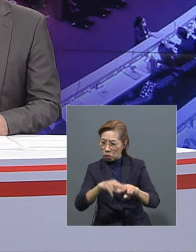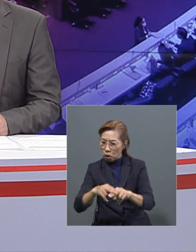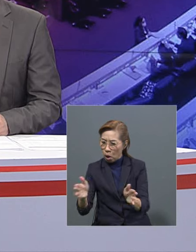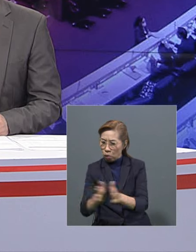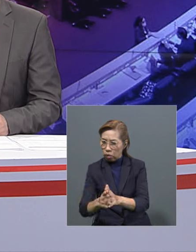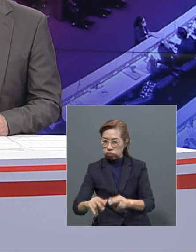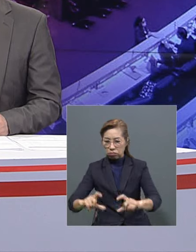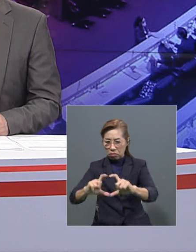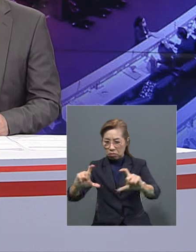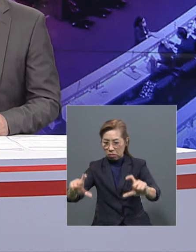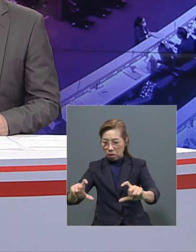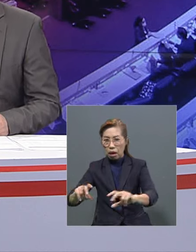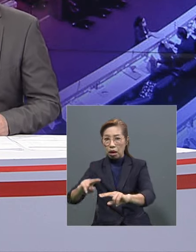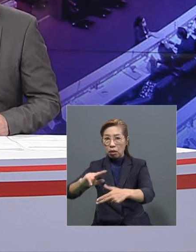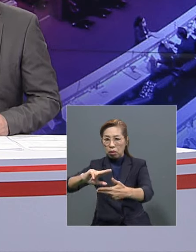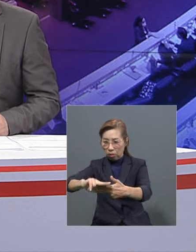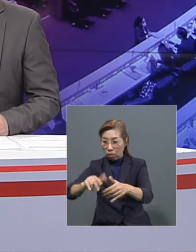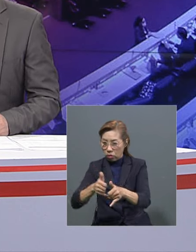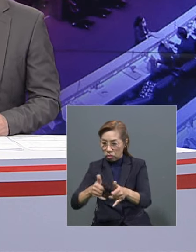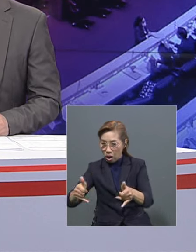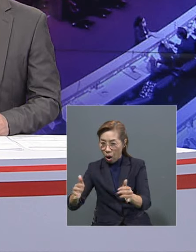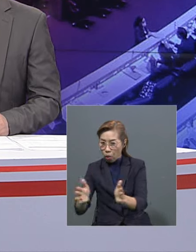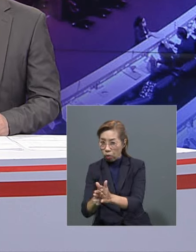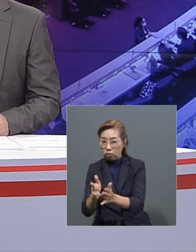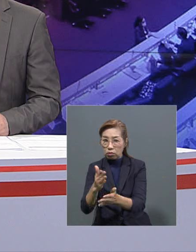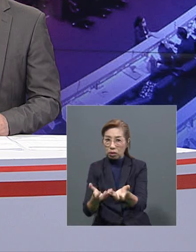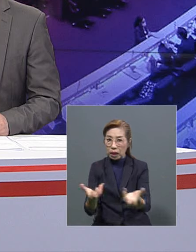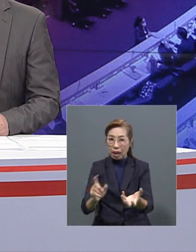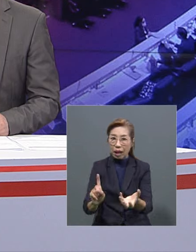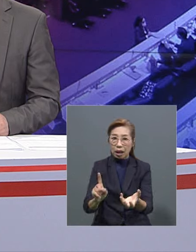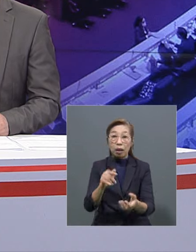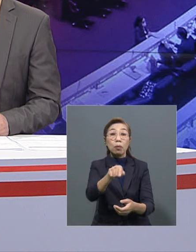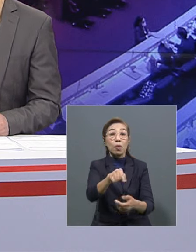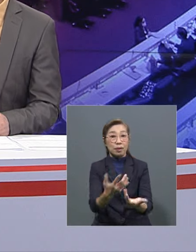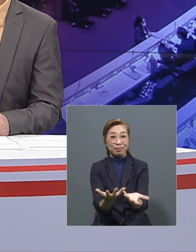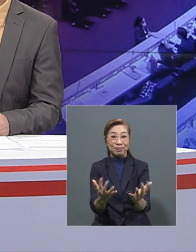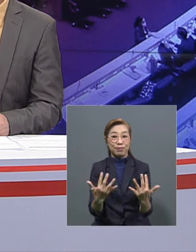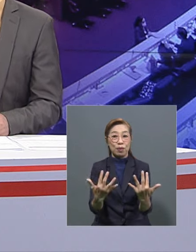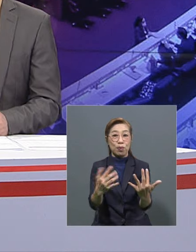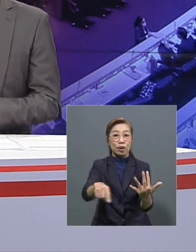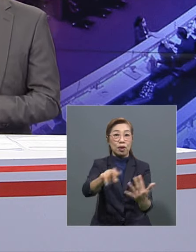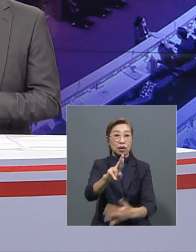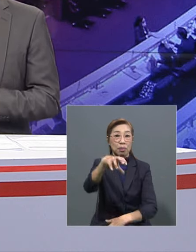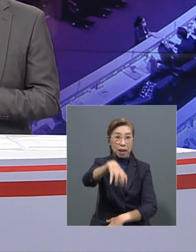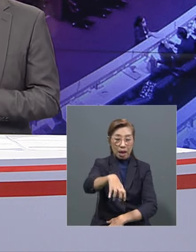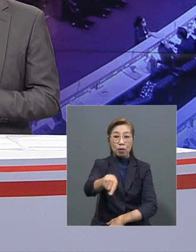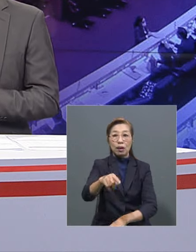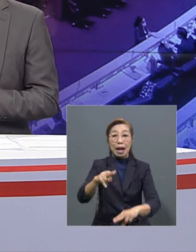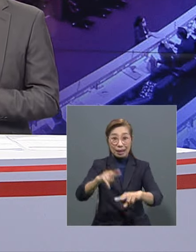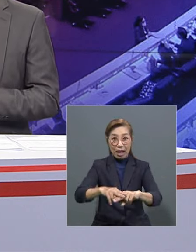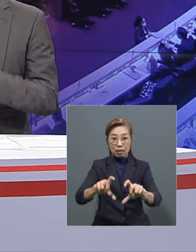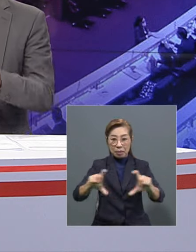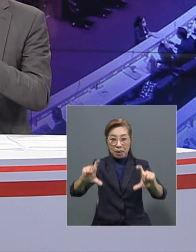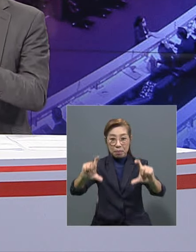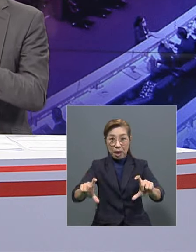ำการของไอ้พื้นที่ของพรรคพลังประชารัฐที่เดิม คือปกติเขาจะมีป้ายติดกันอยู่แล้วนะ ใช่หรือเขาจะย้ายไปอยู่ที่ไหน ค่ะ สุดท้ายเมื่อวานนี้เห็นชัดเจนแล้